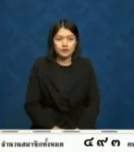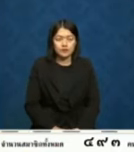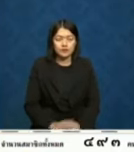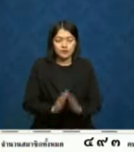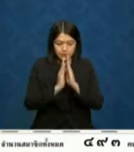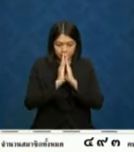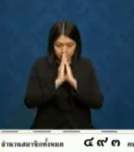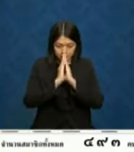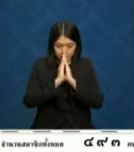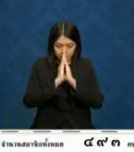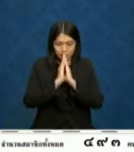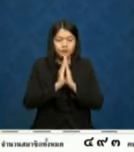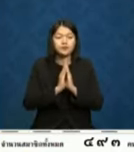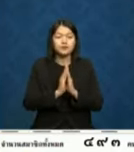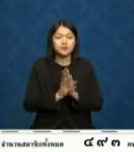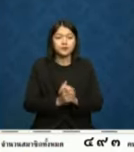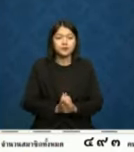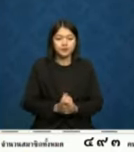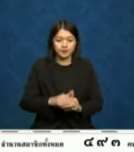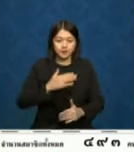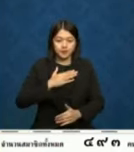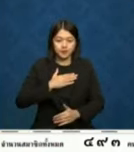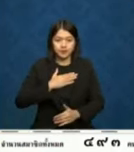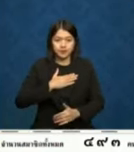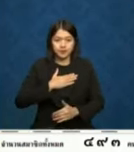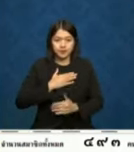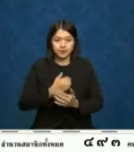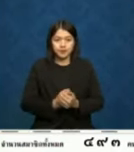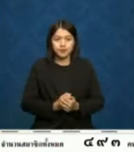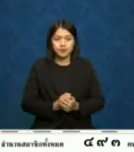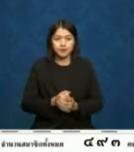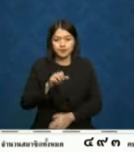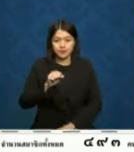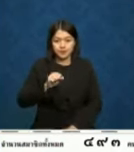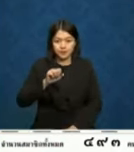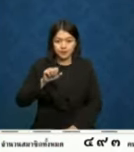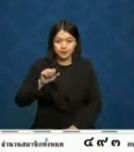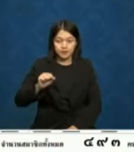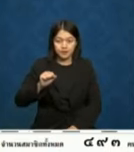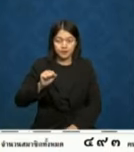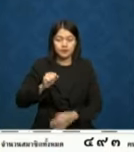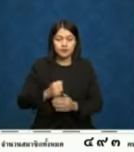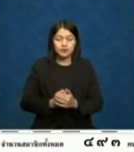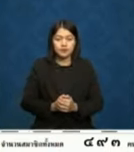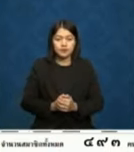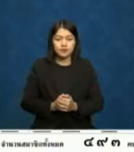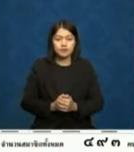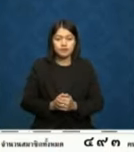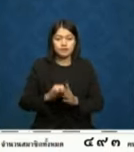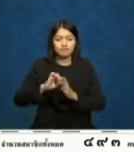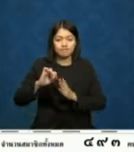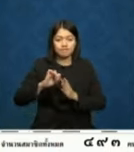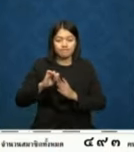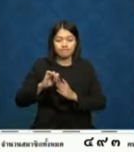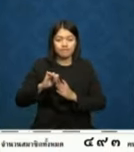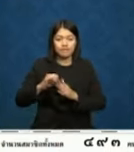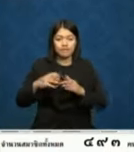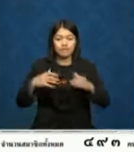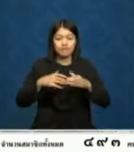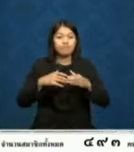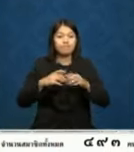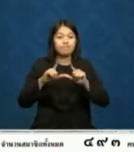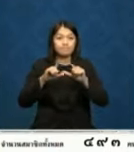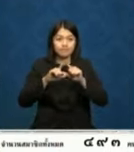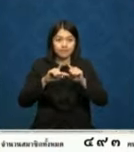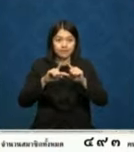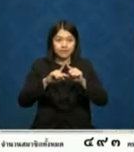เรียนประธานสภาที่เคารพครับณัฐพลโตวิจักชัยกุลสมาชิกสภาผู้แทนราษฎรจังหวัดเชียงใหม่เขต 3พรรคประชา